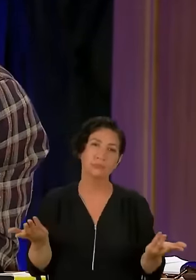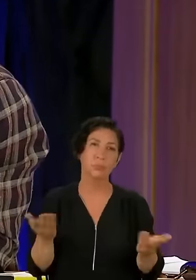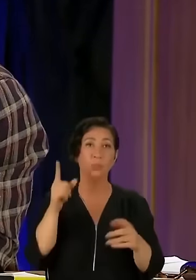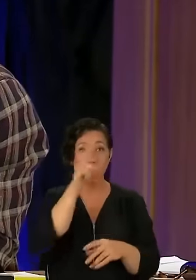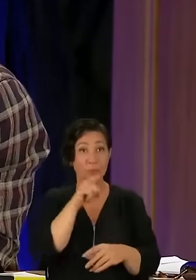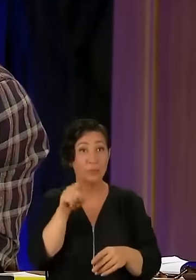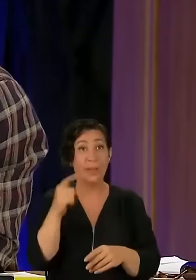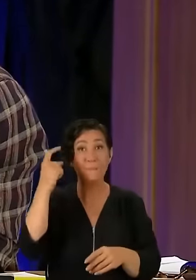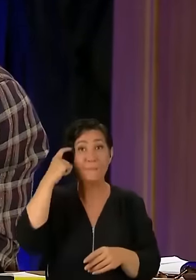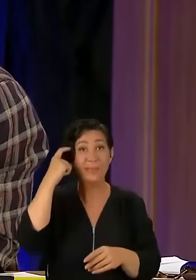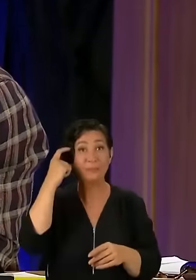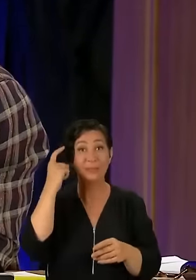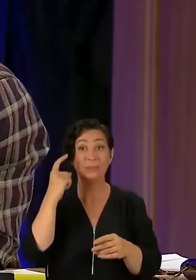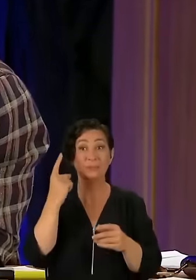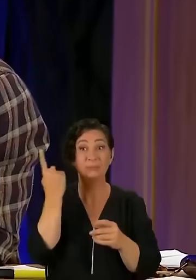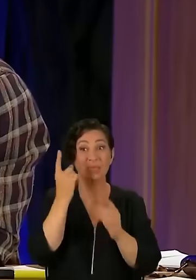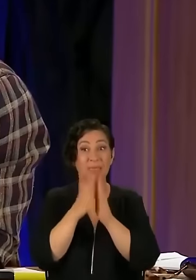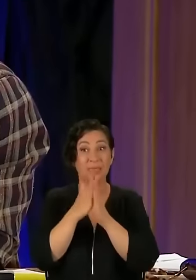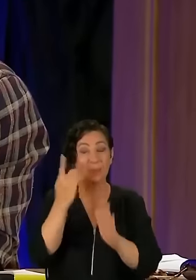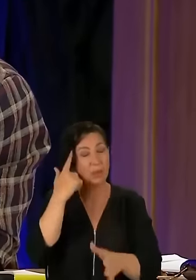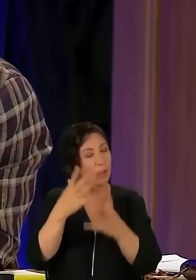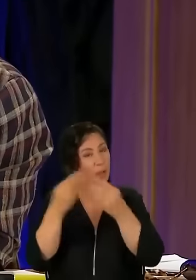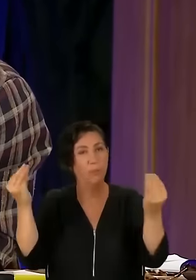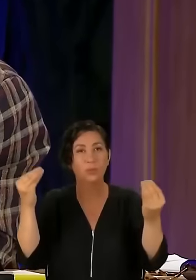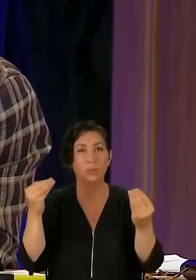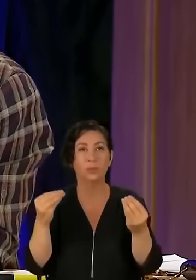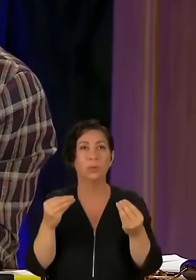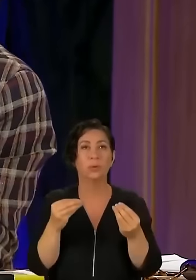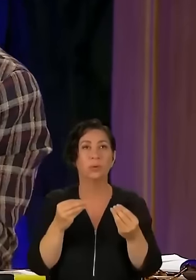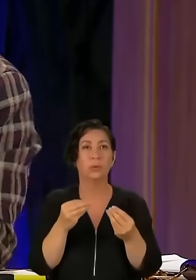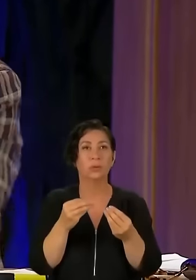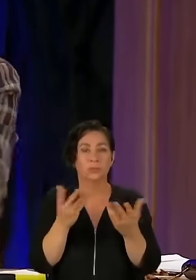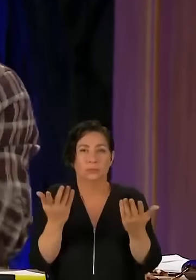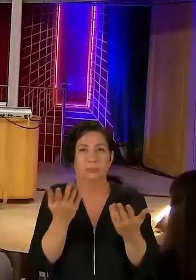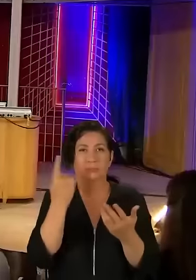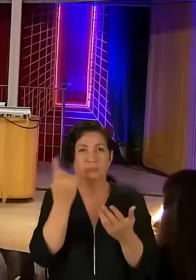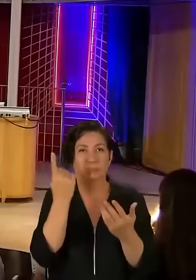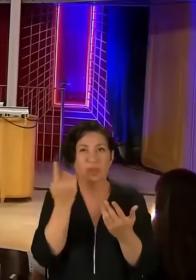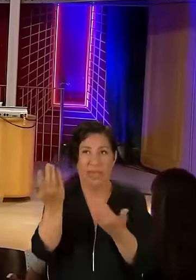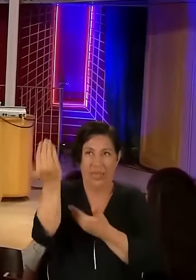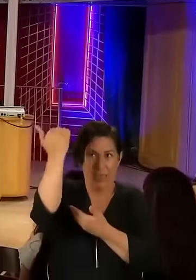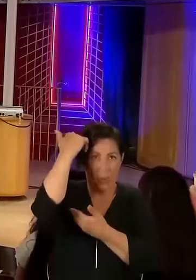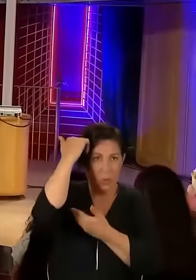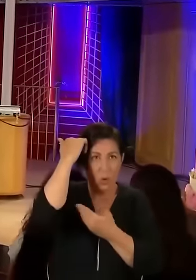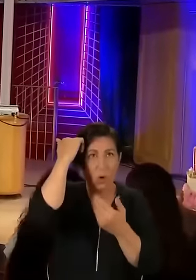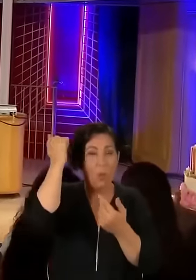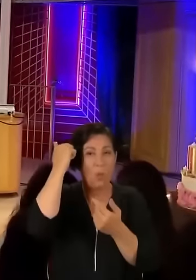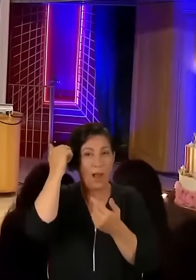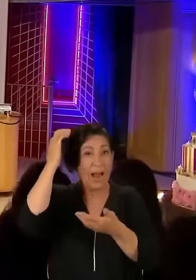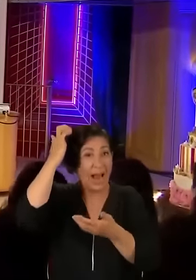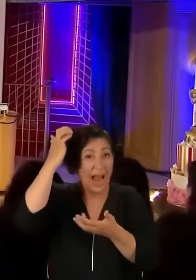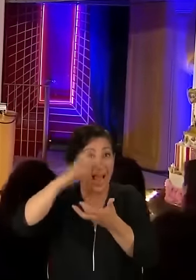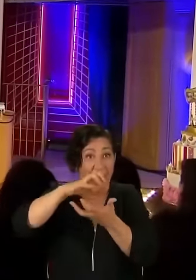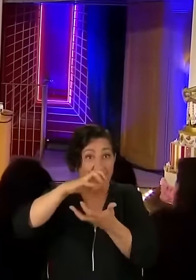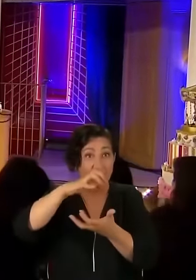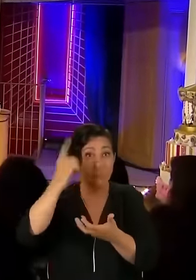bu yüzden beynimden Dostoyevski'nin bir kitabı gitti. Yani bu yani bir şey geliyor onun için bunun bir kapasitesi var. Bu